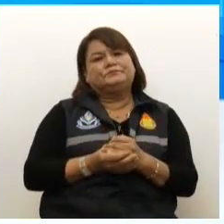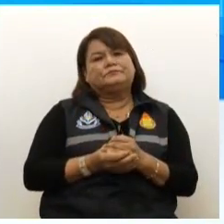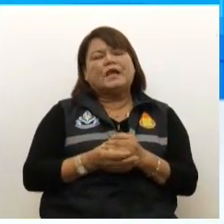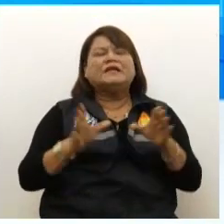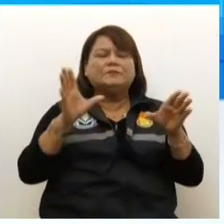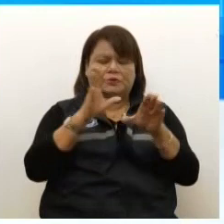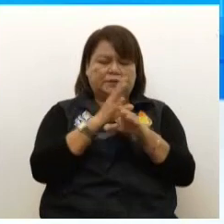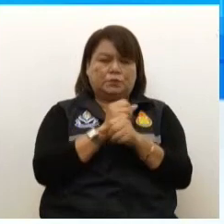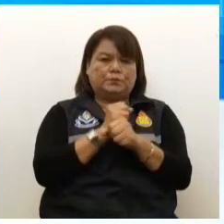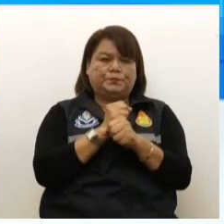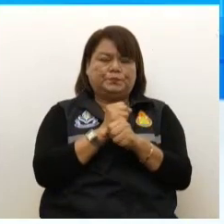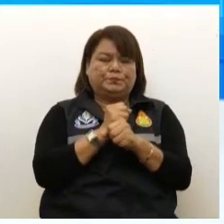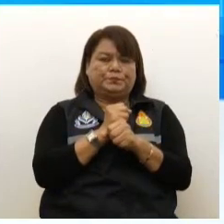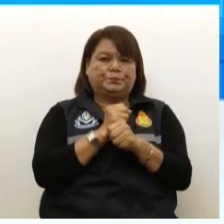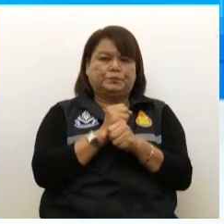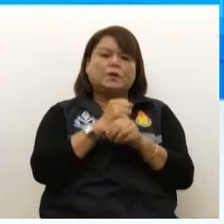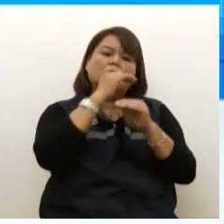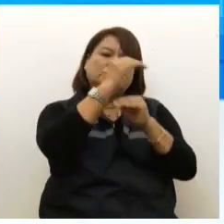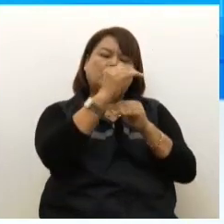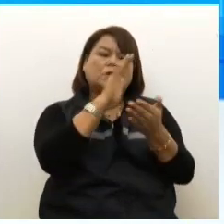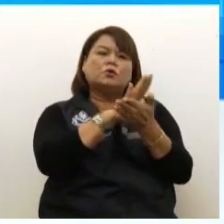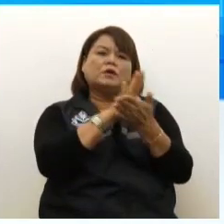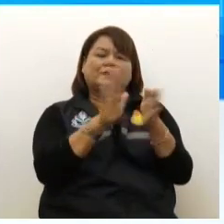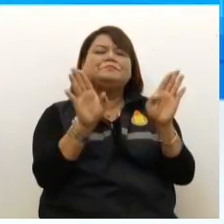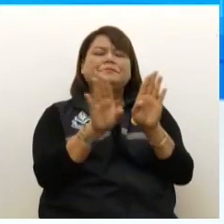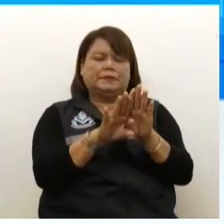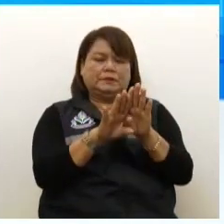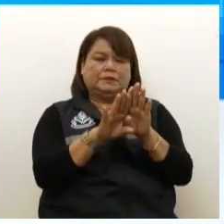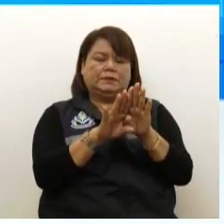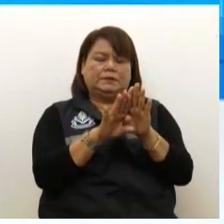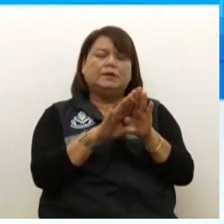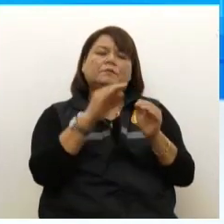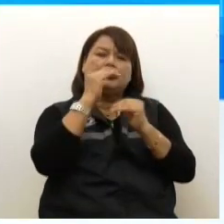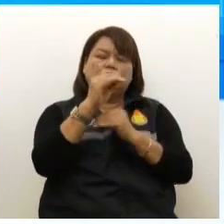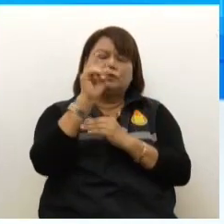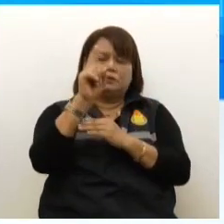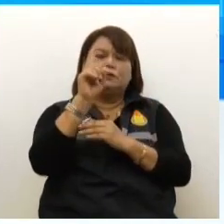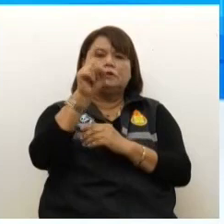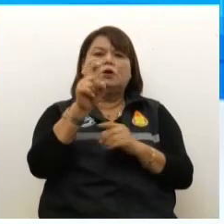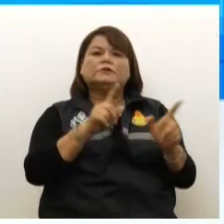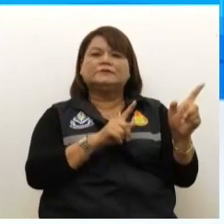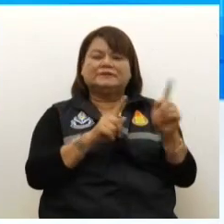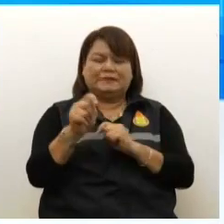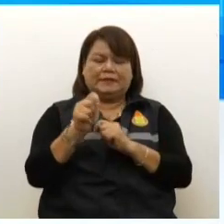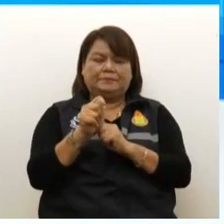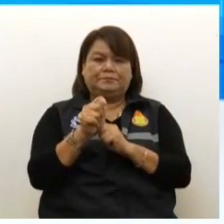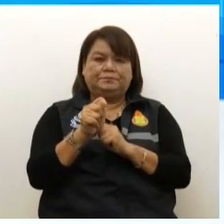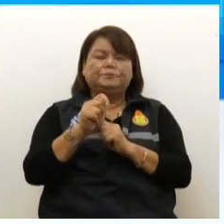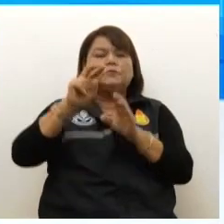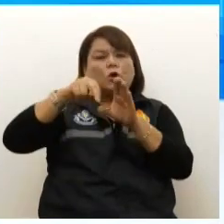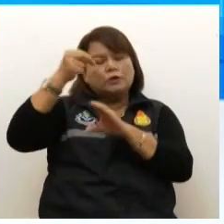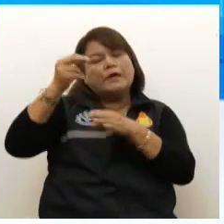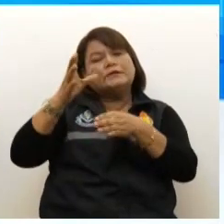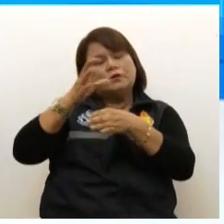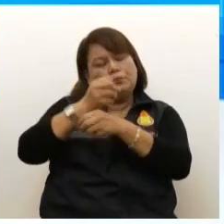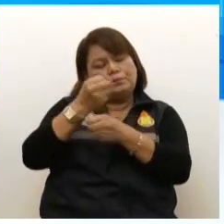รุปดังนั้นในช่วงปิดภาคเรียนนี้นะครับก็จะเป็นอีกช่วงหนึ่งที่เราจะต้องเตรียมในการที่จะนอกจากสรุปผ